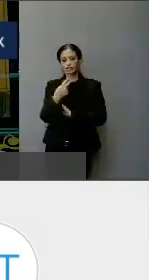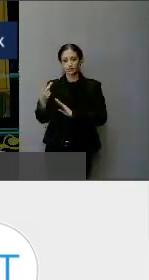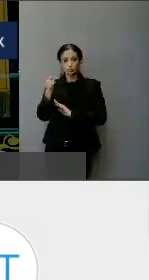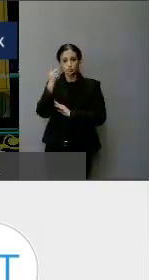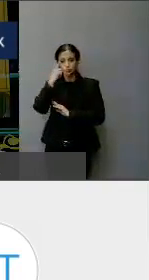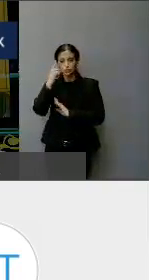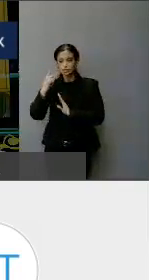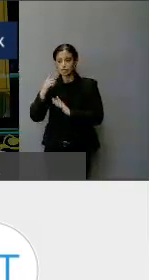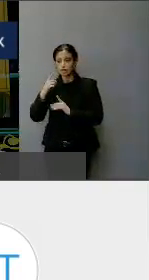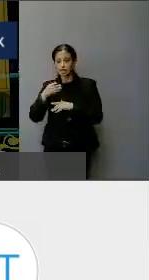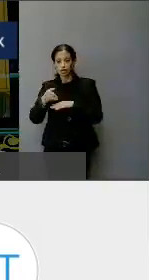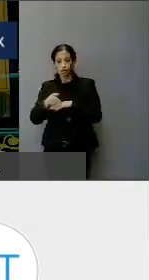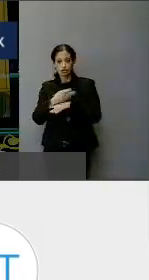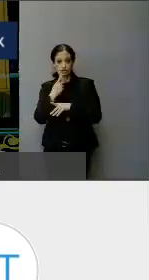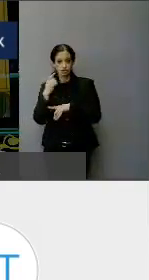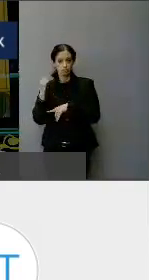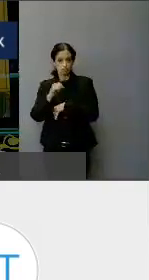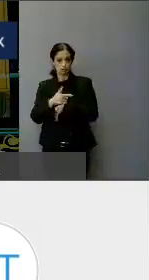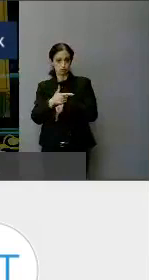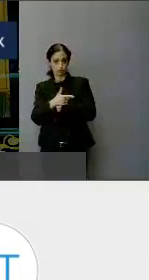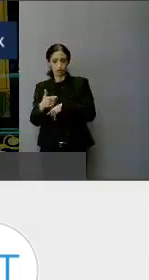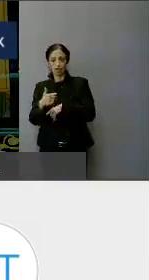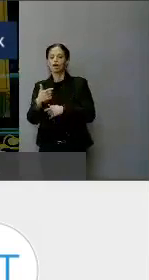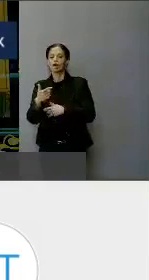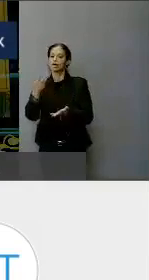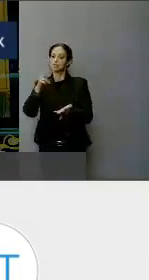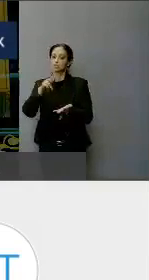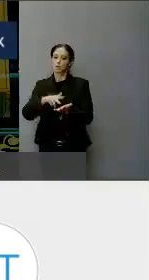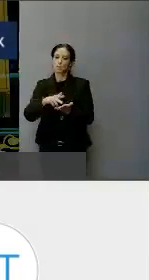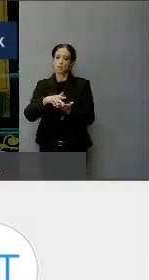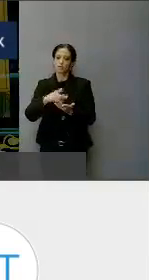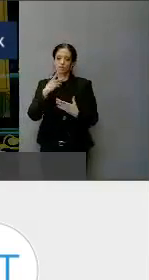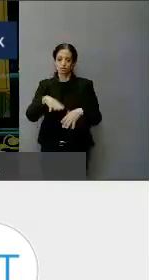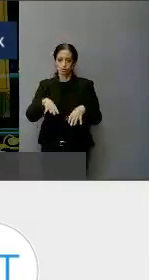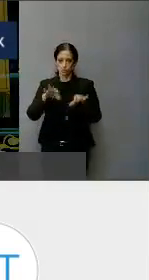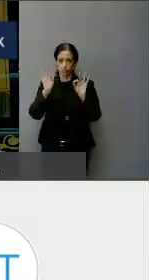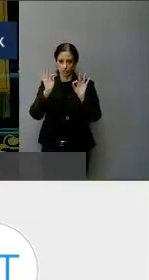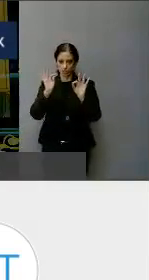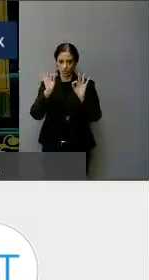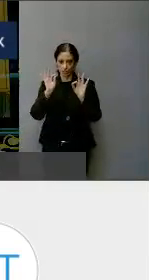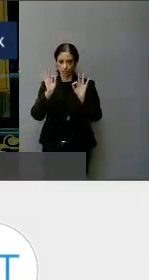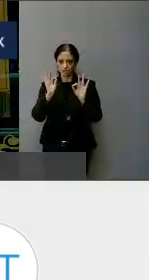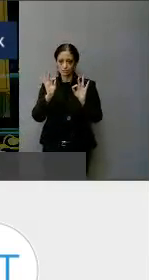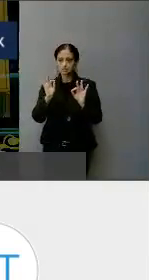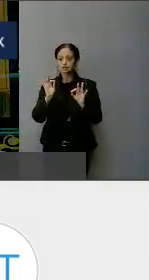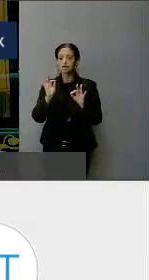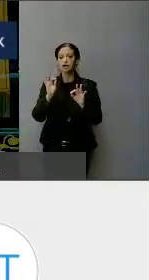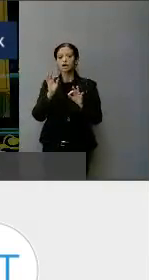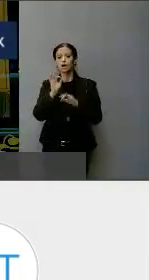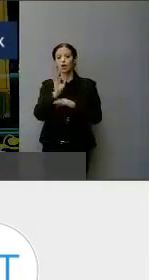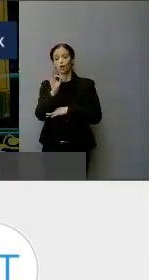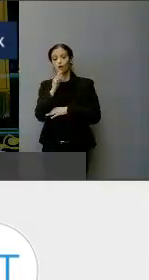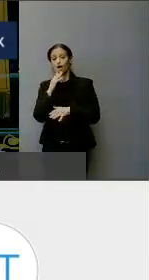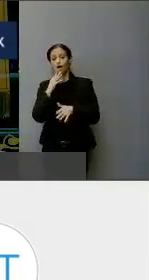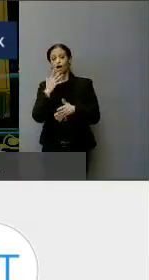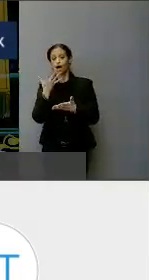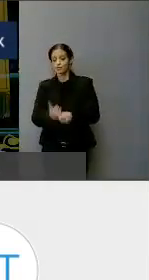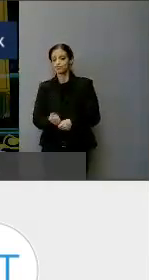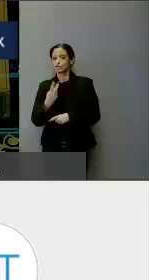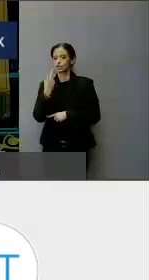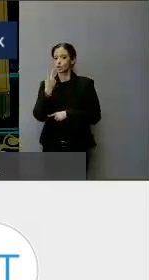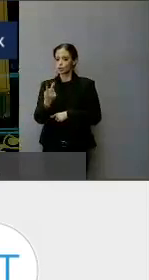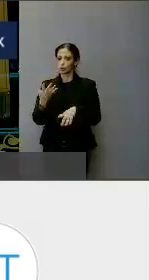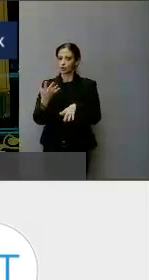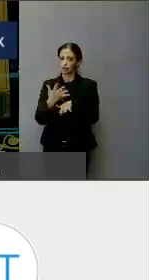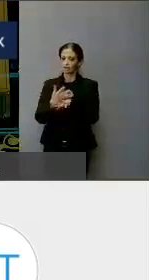consigliere si oppone la proposta viene sospesa altrimenti sono messi due interventi a favore e